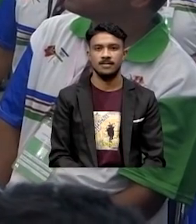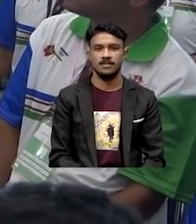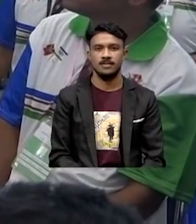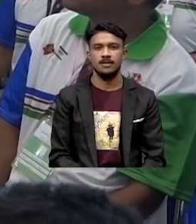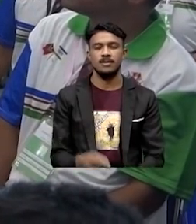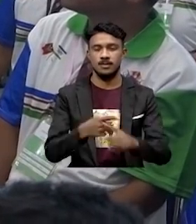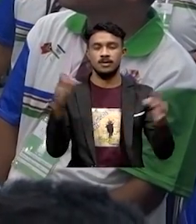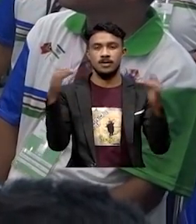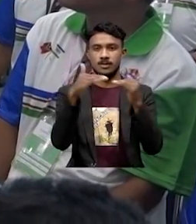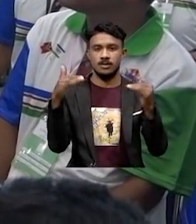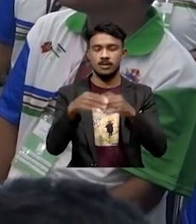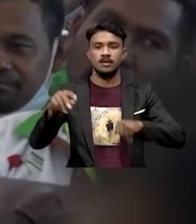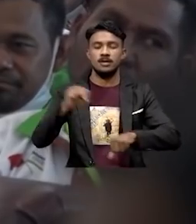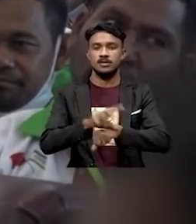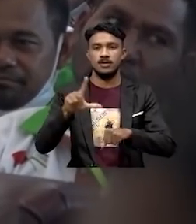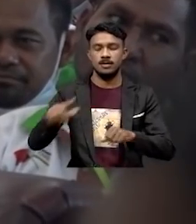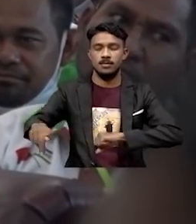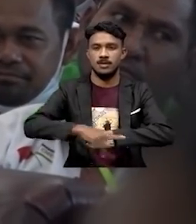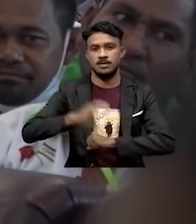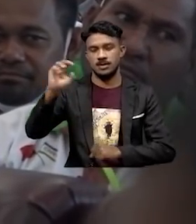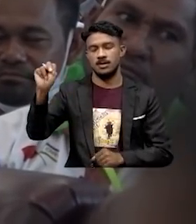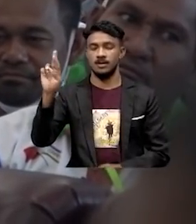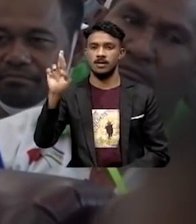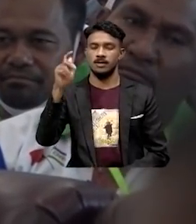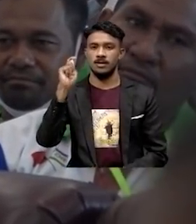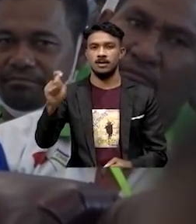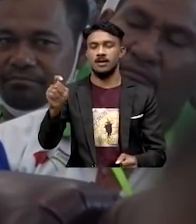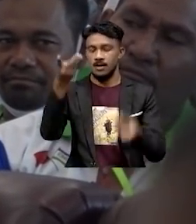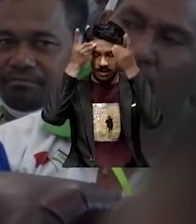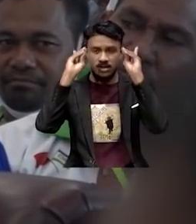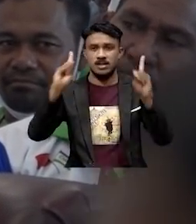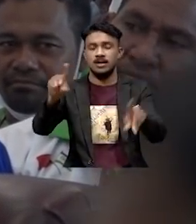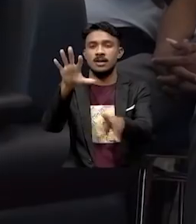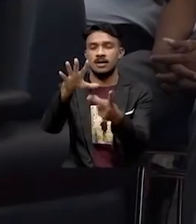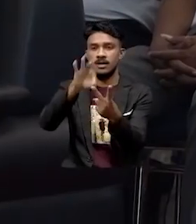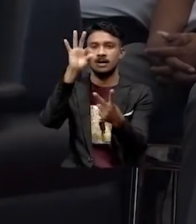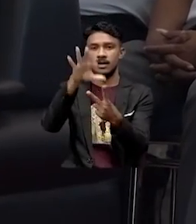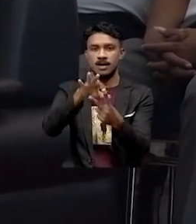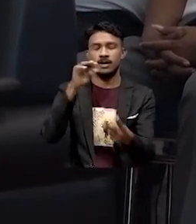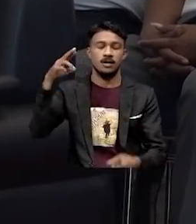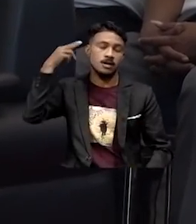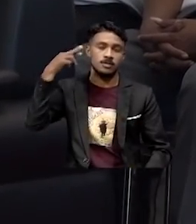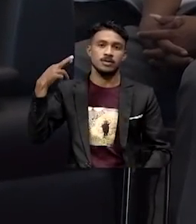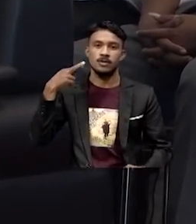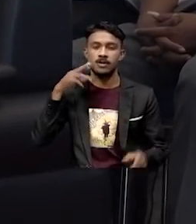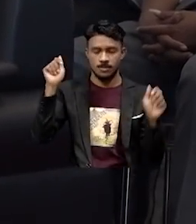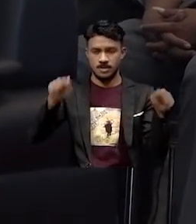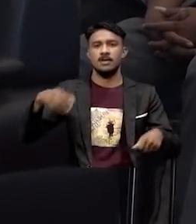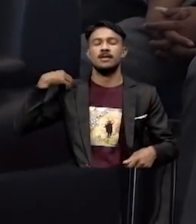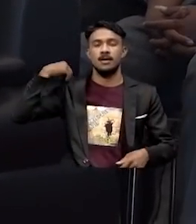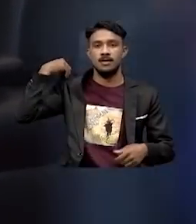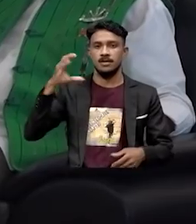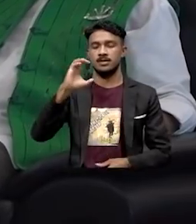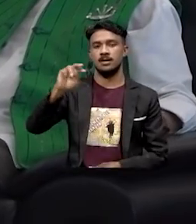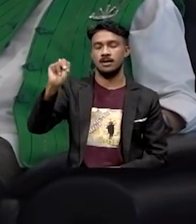Liu si Konferensi Nasional Partido CNRT ne berealize ya loron ohin di sidi hili laureado Nobel da Paz Zeram Zorta ho disai kandidatu CNRT